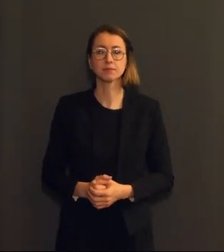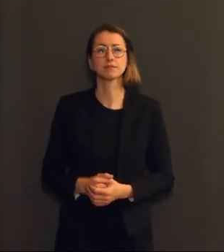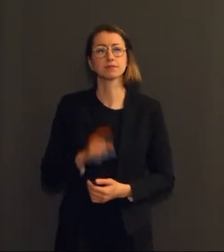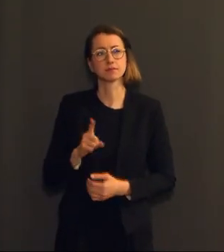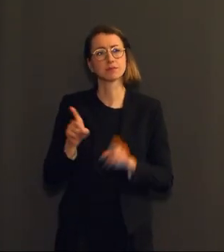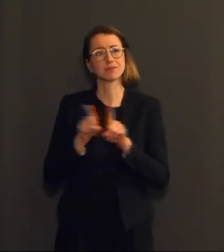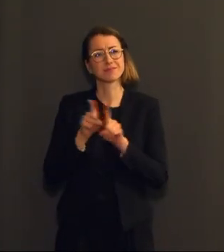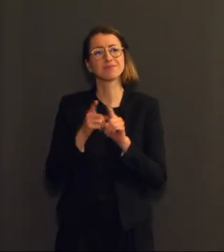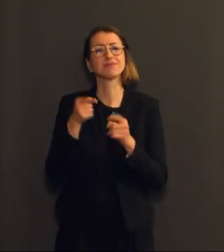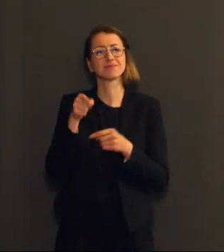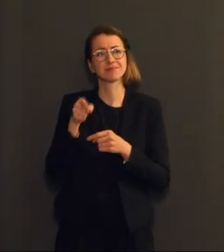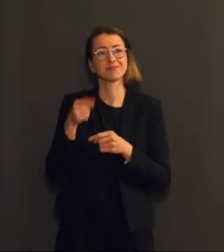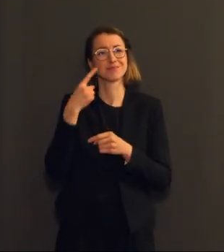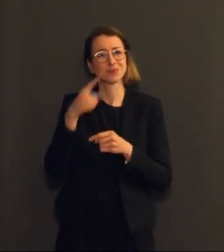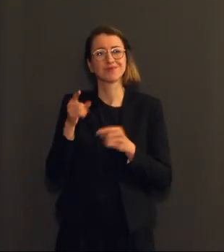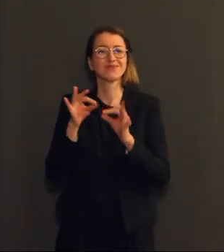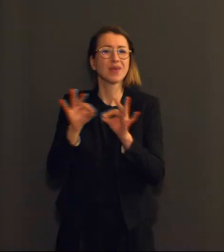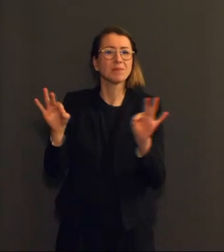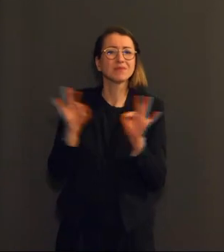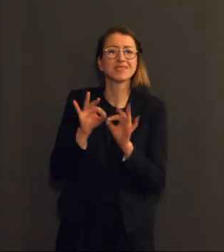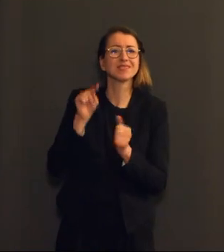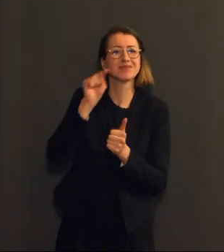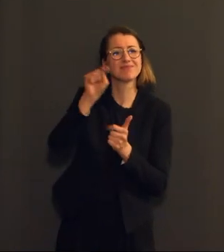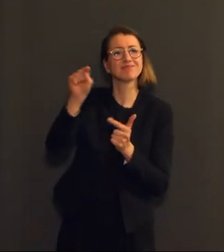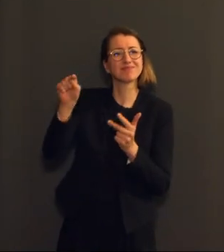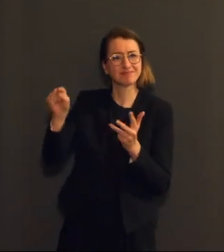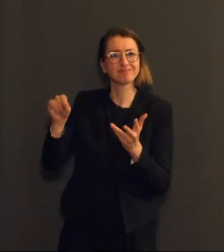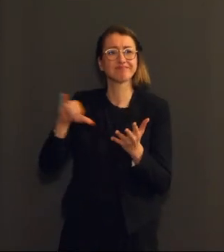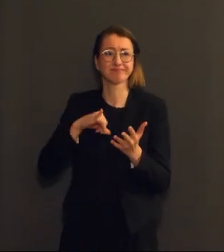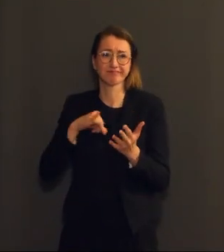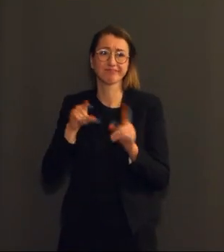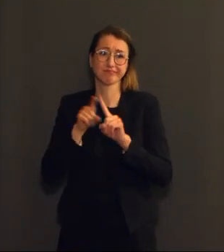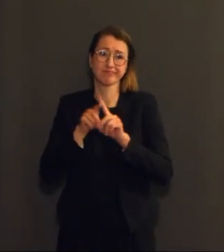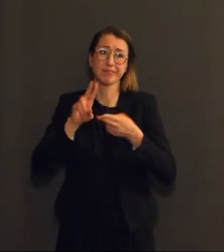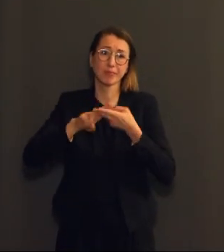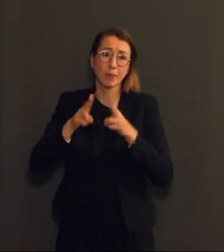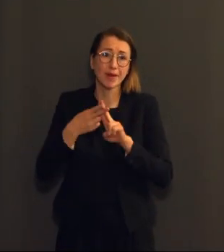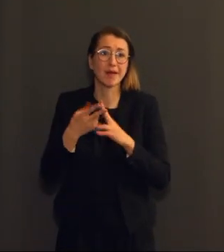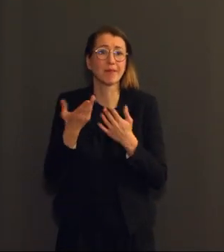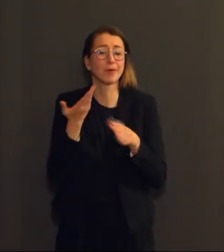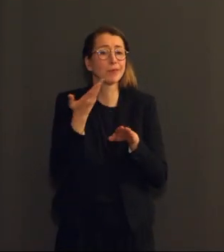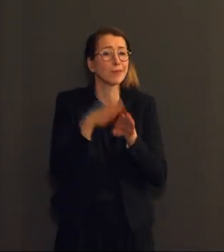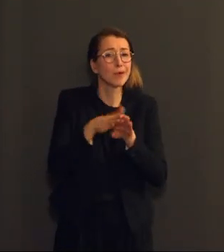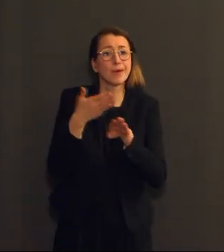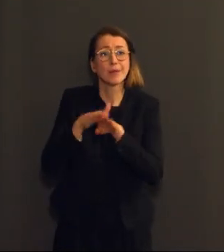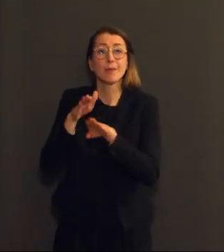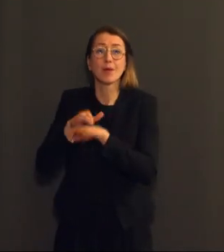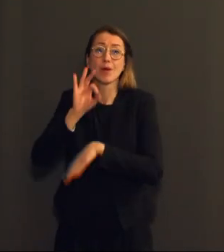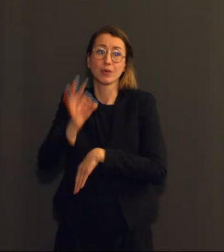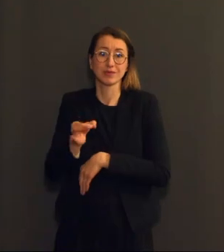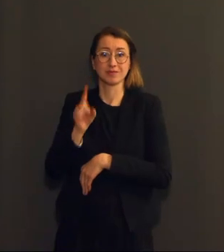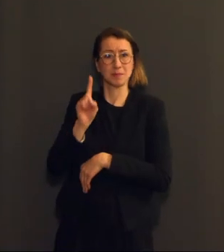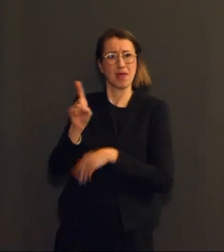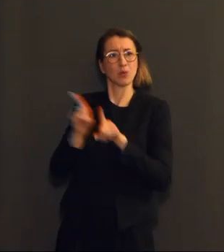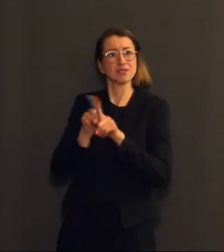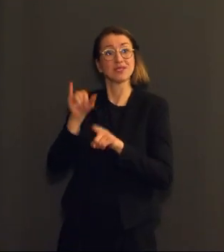n'est pas celui qui touche le plus la structure et la solidité des soins de santé. à ce niveau-là, c'est l'occupation des lits. C'est l'occupation des lits de